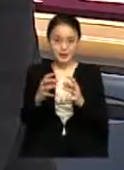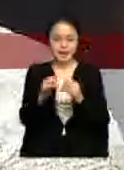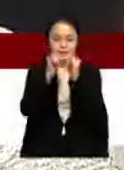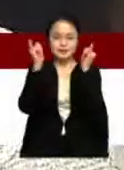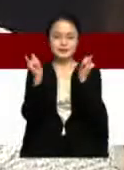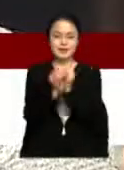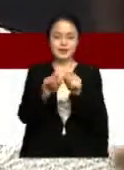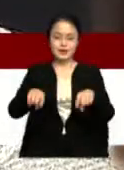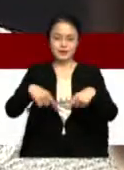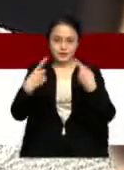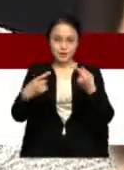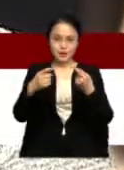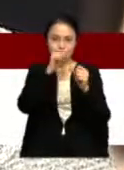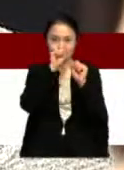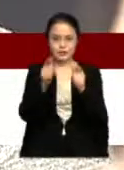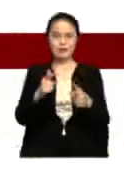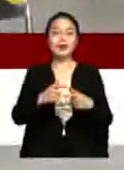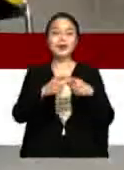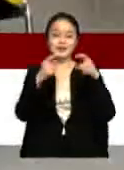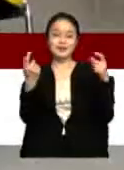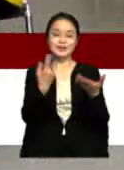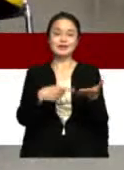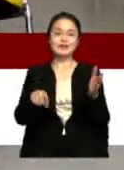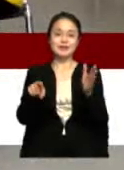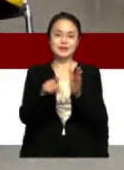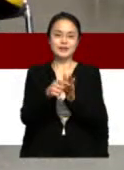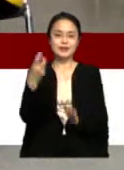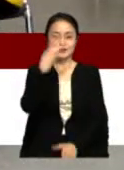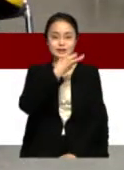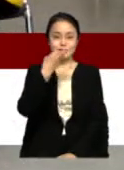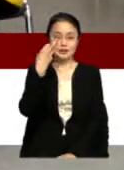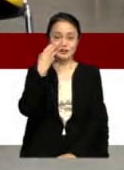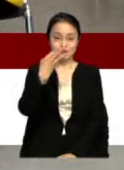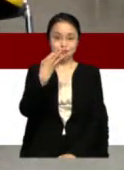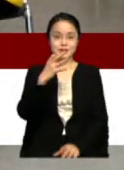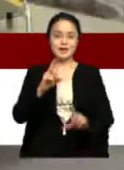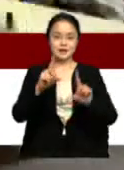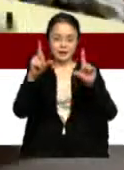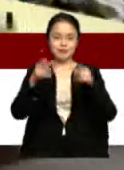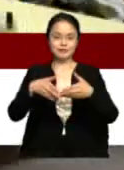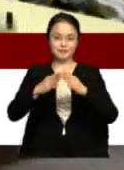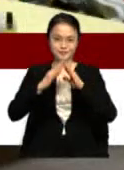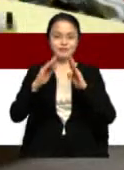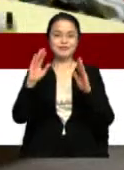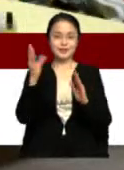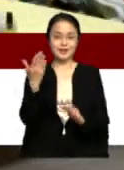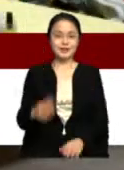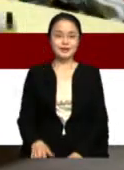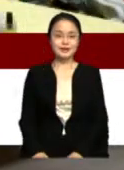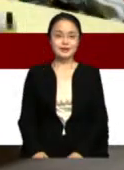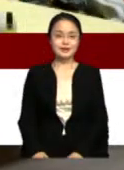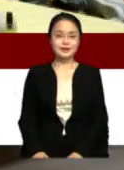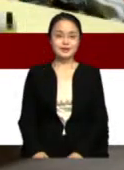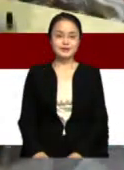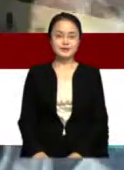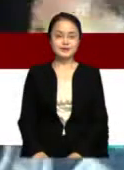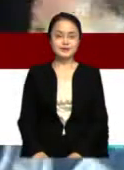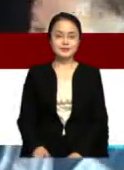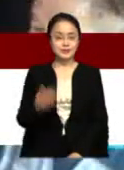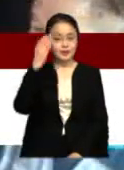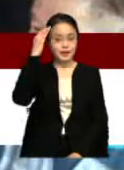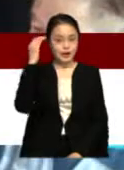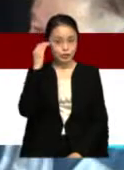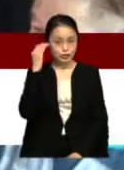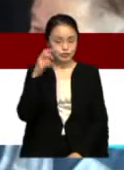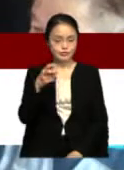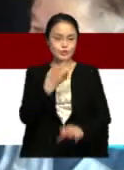2014년 활동을 시작했습니다 그동안 한국말이 서툰 외국인들에게 구애 외국인 정책을 홍보하고 각종